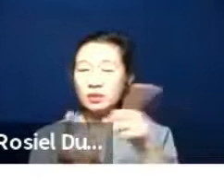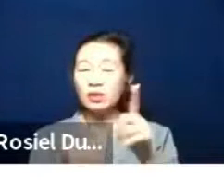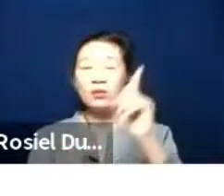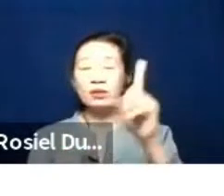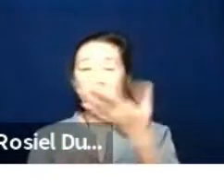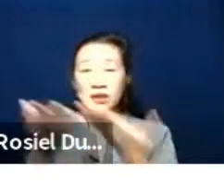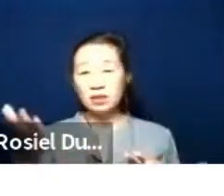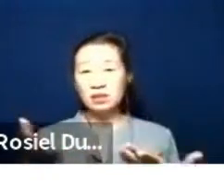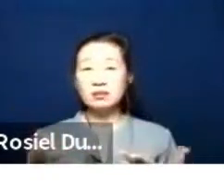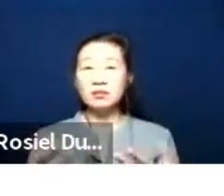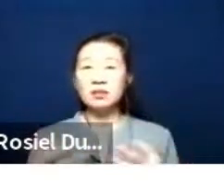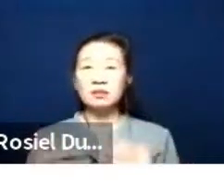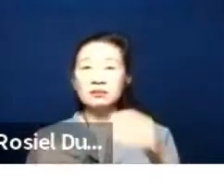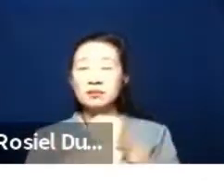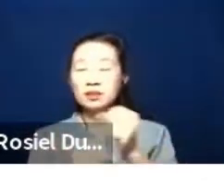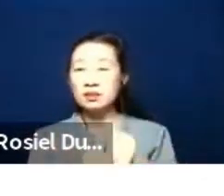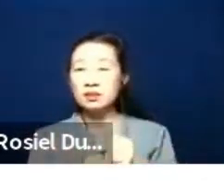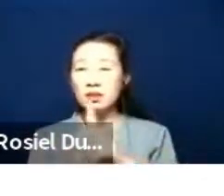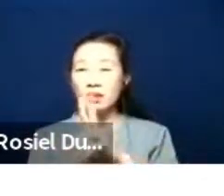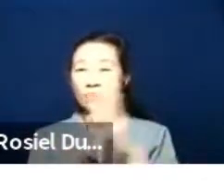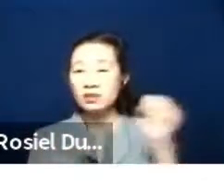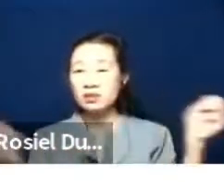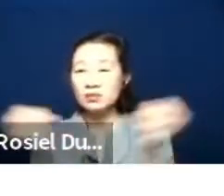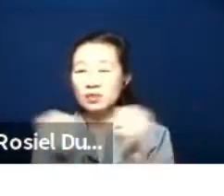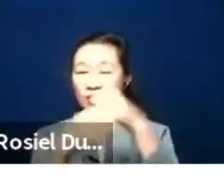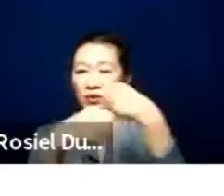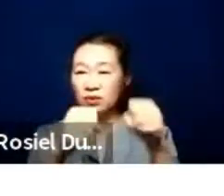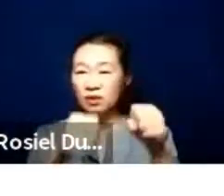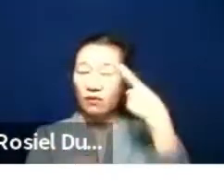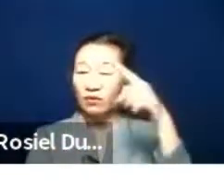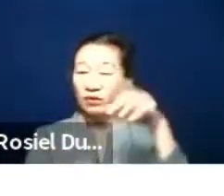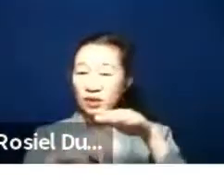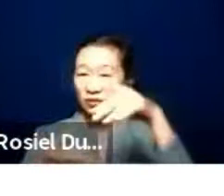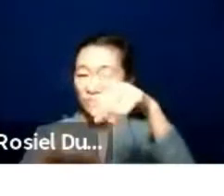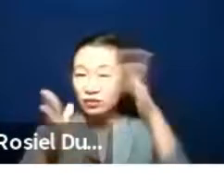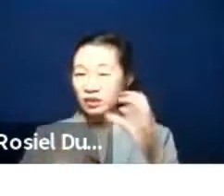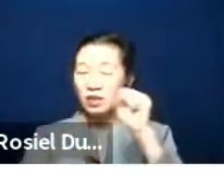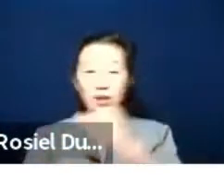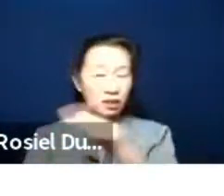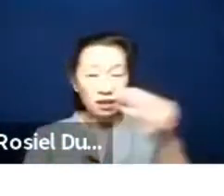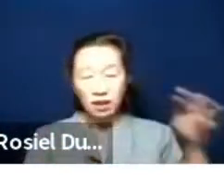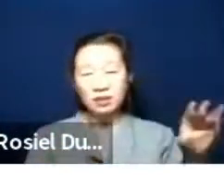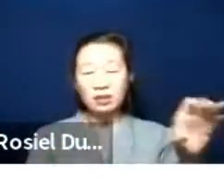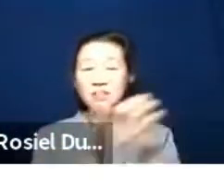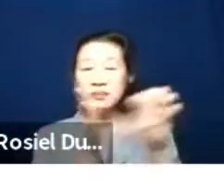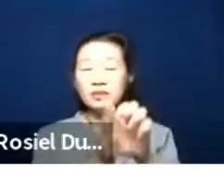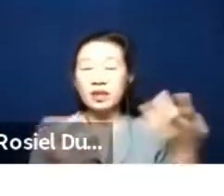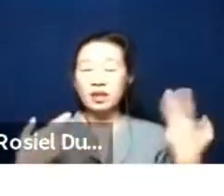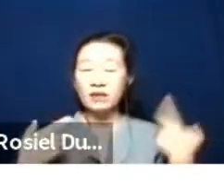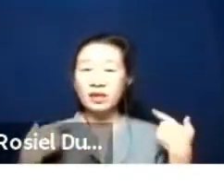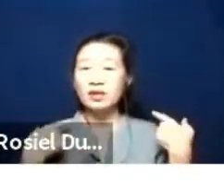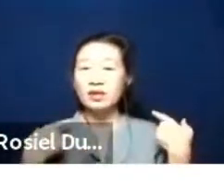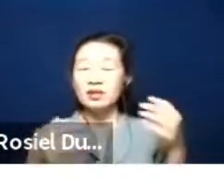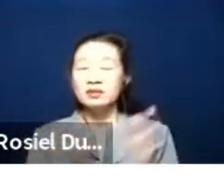we put up before was a small store for the students, no? So sila yung halimbawa magkakaroon kami ng